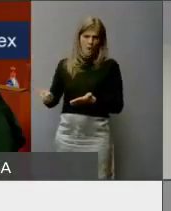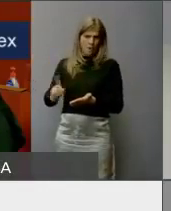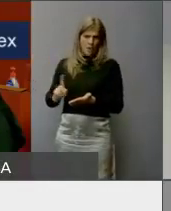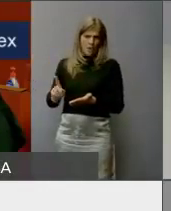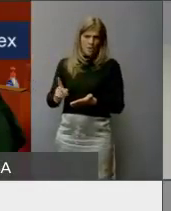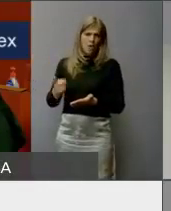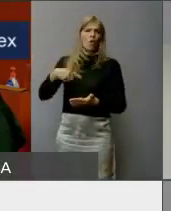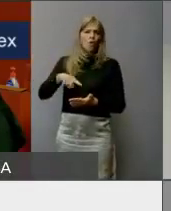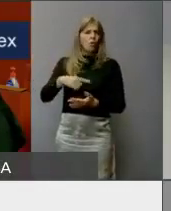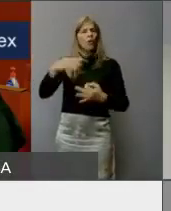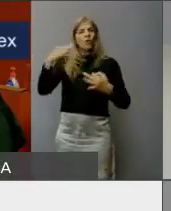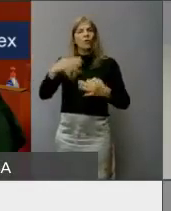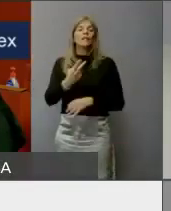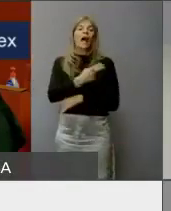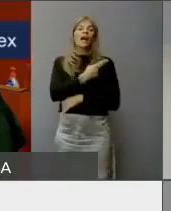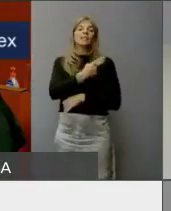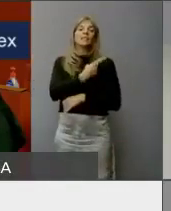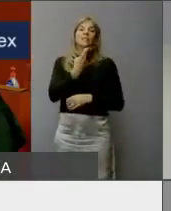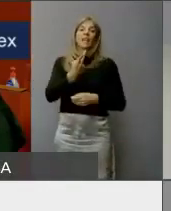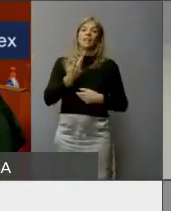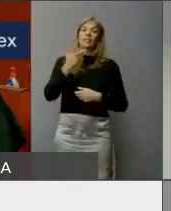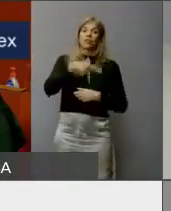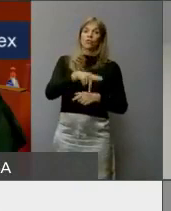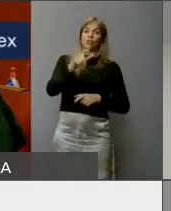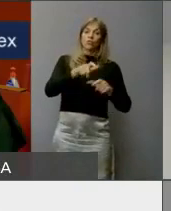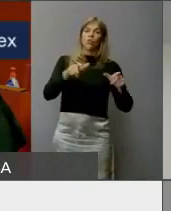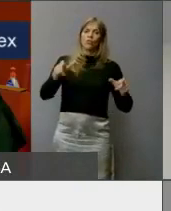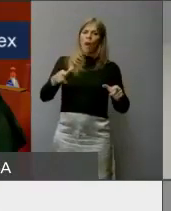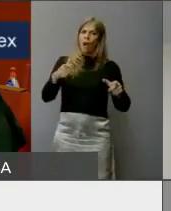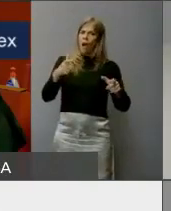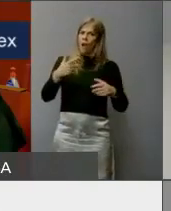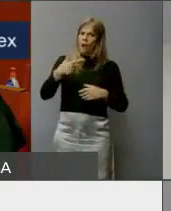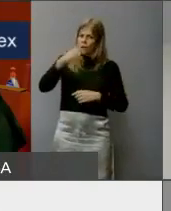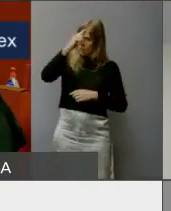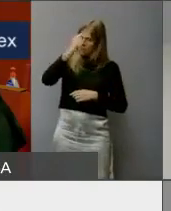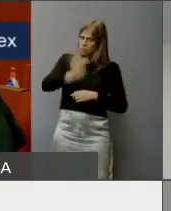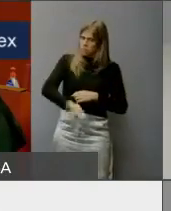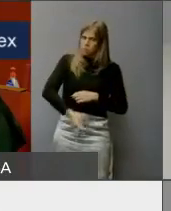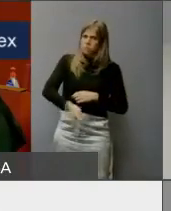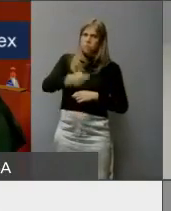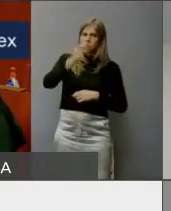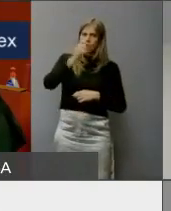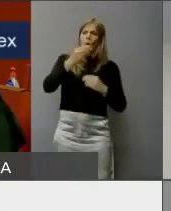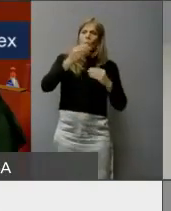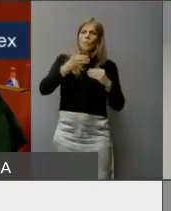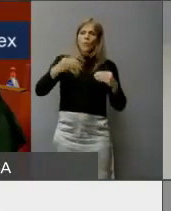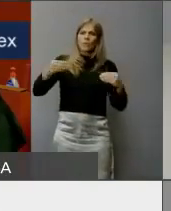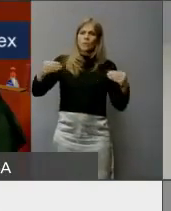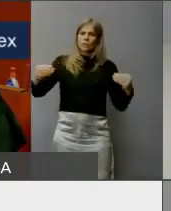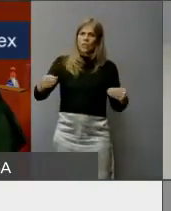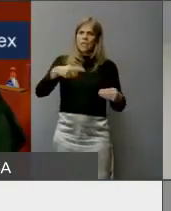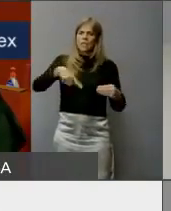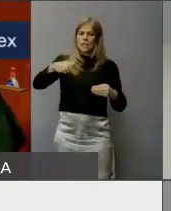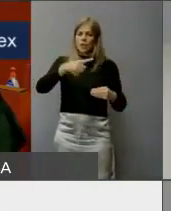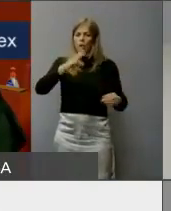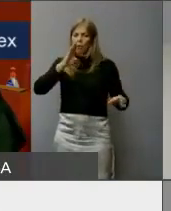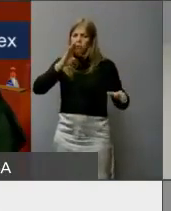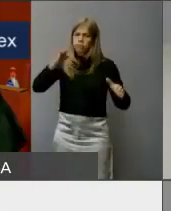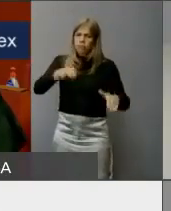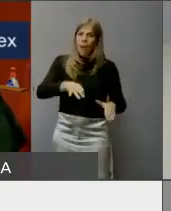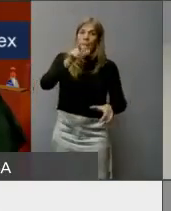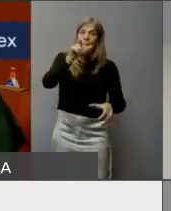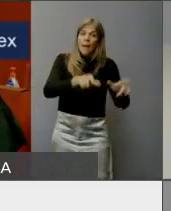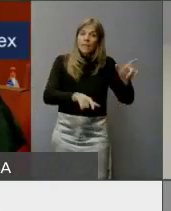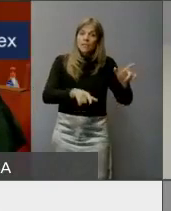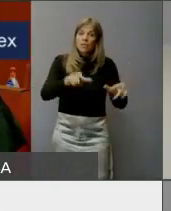sono professionisti che hanno in carico le persone sappiamo cosa significhi avere in carico le